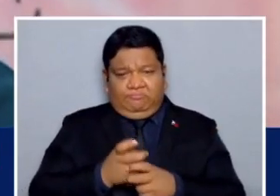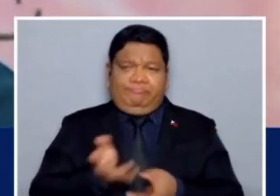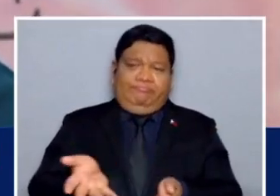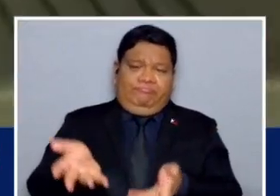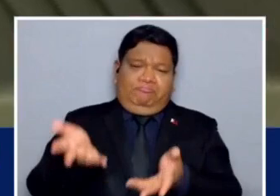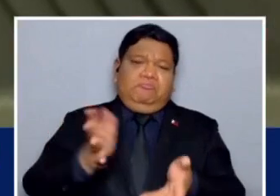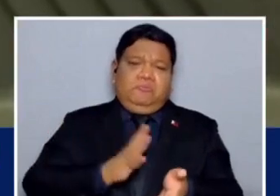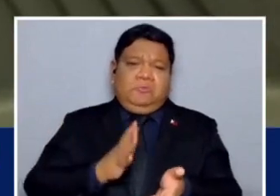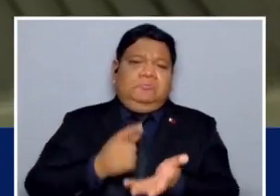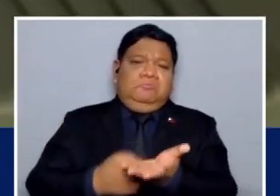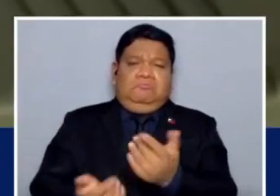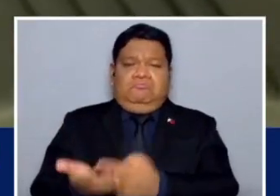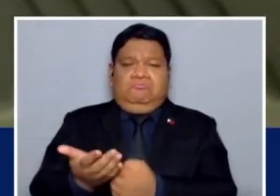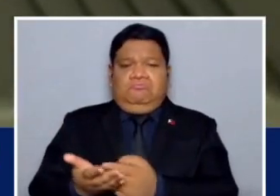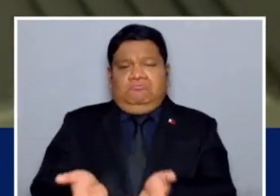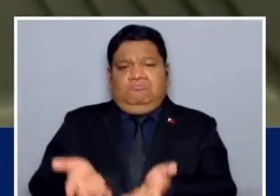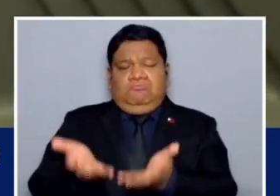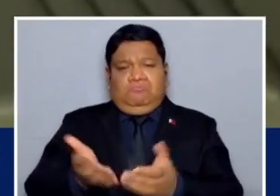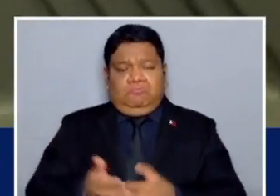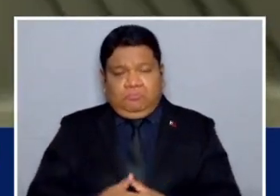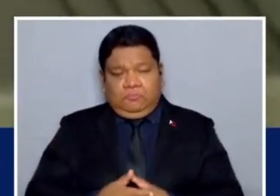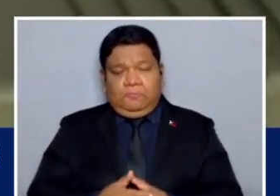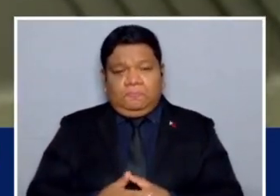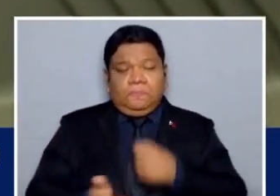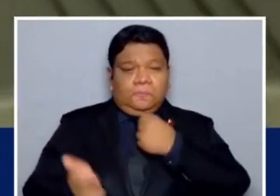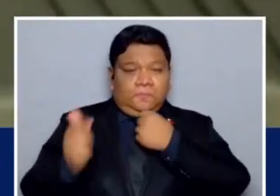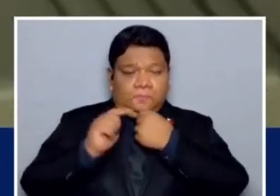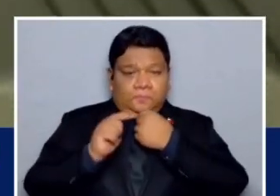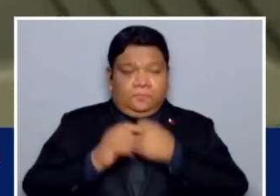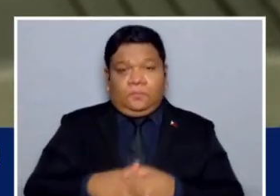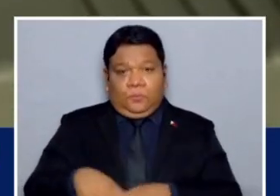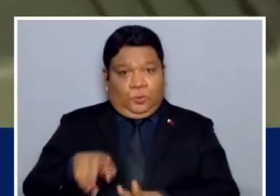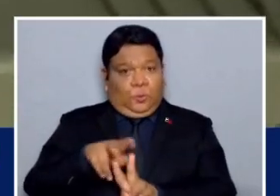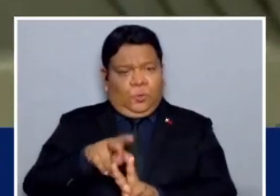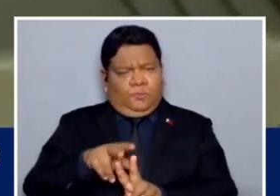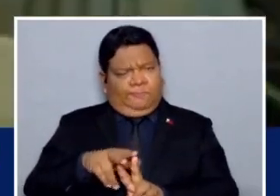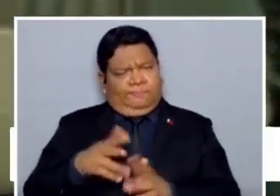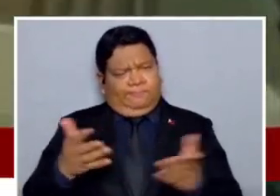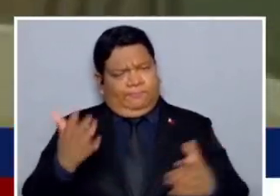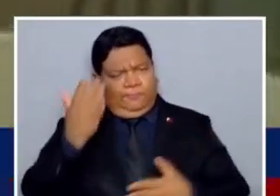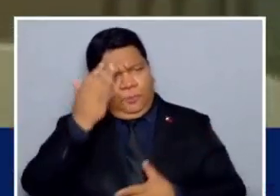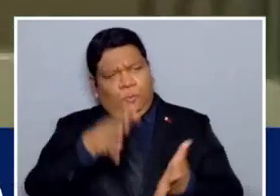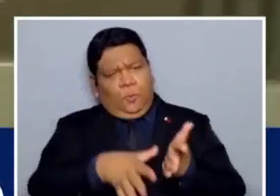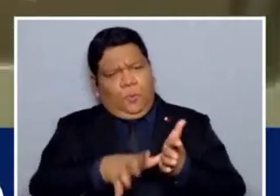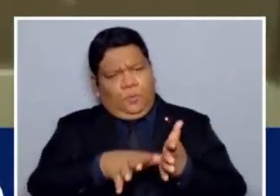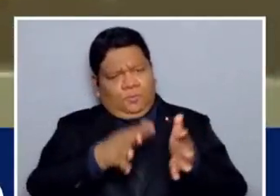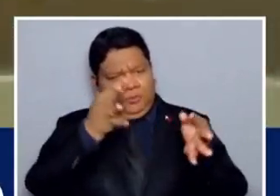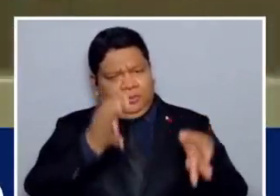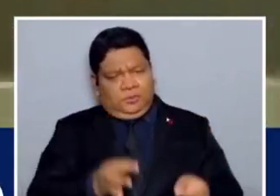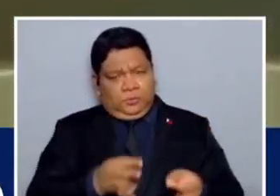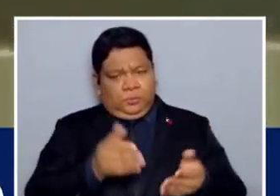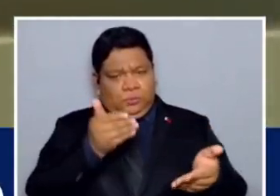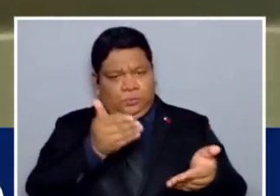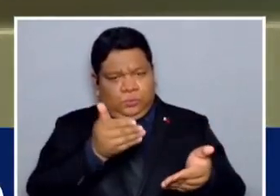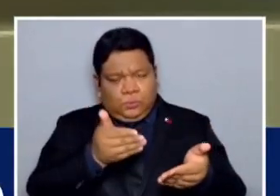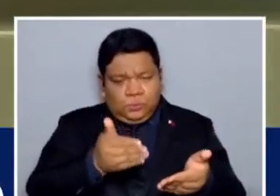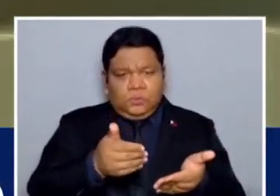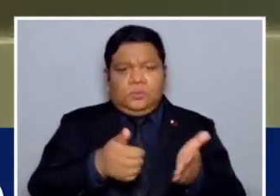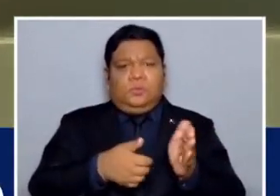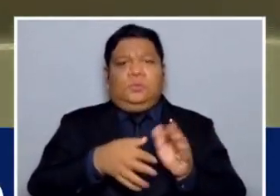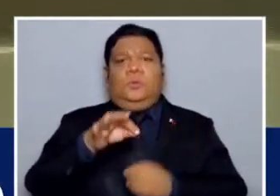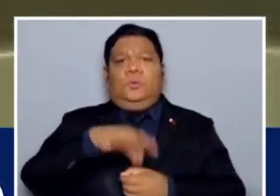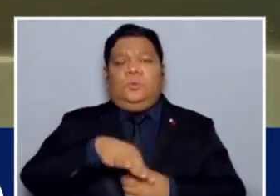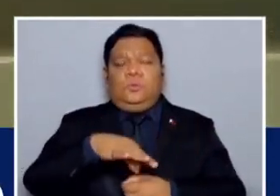Magkaganon. Kinwestiyon din ng Lacson-Soto tandem ang pasya ng COMELEC ilang linggo na lang bago maghalalan na hayaan